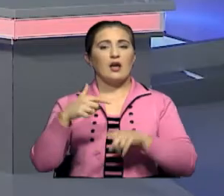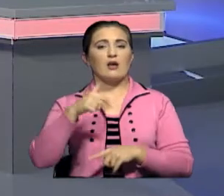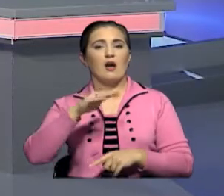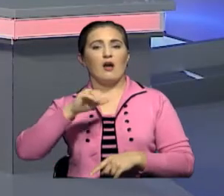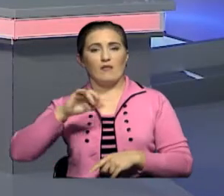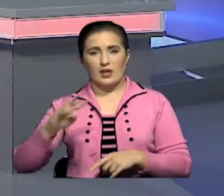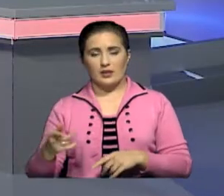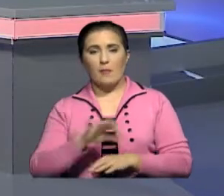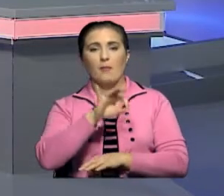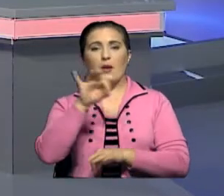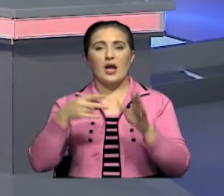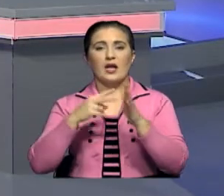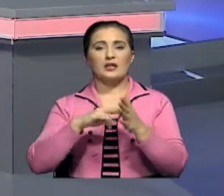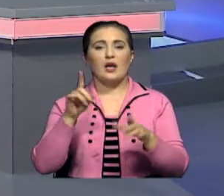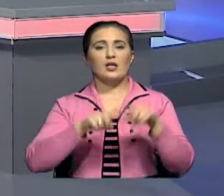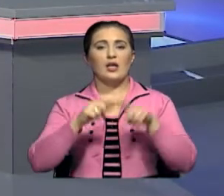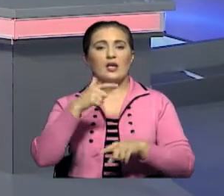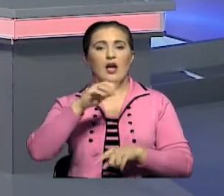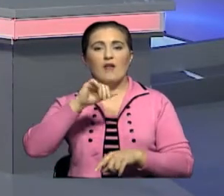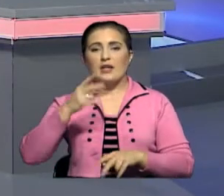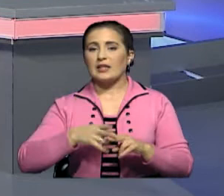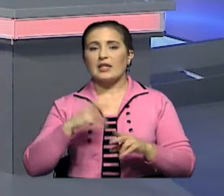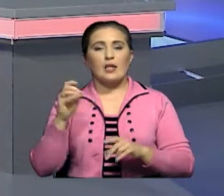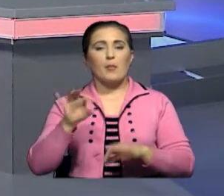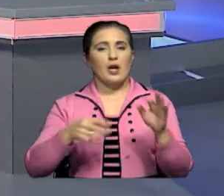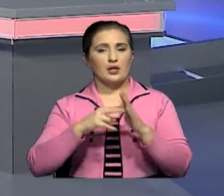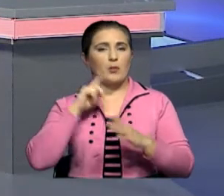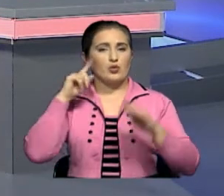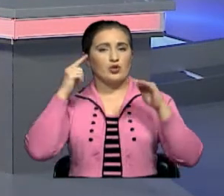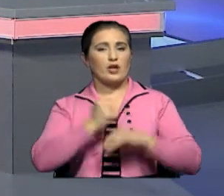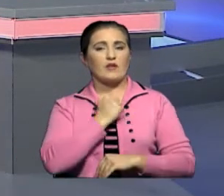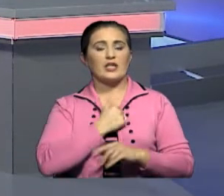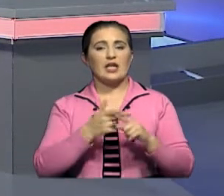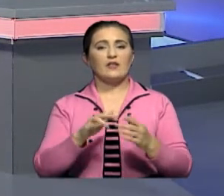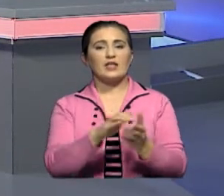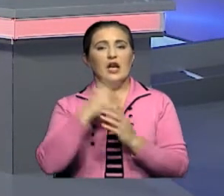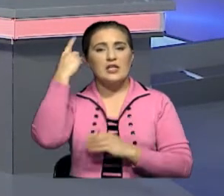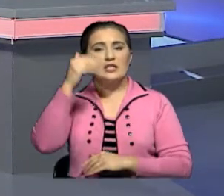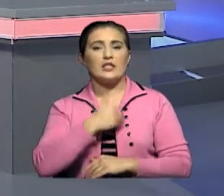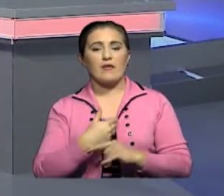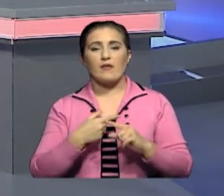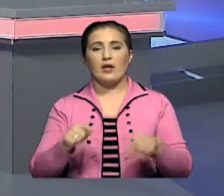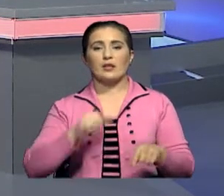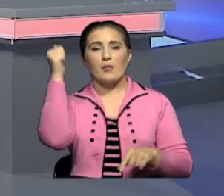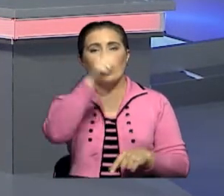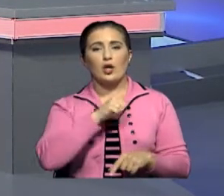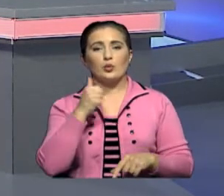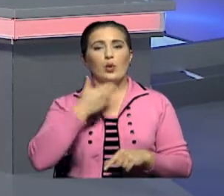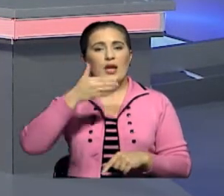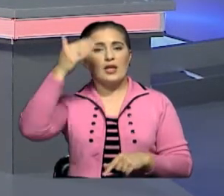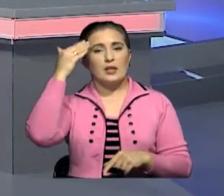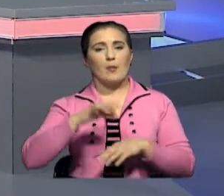проект рода от гавани это не совсем про и конечно же молодой гвардии это федеральная инициатива в этом году летом